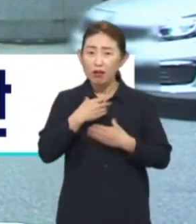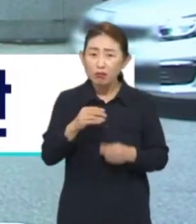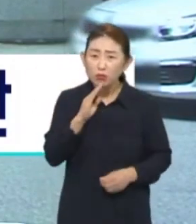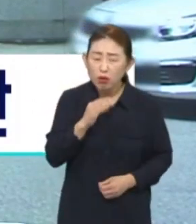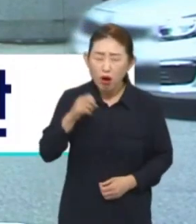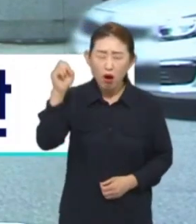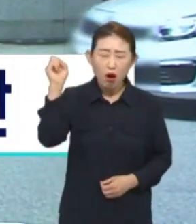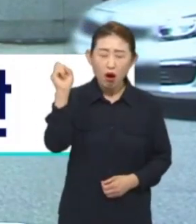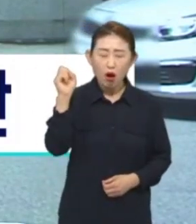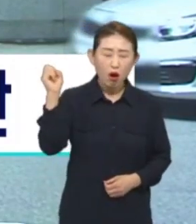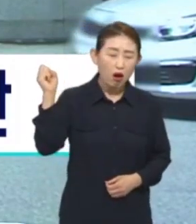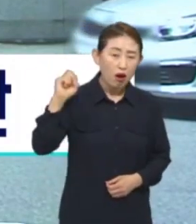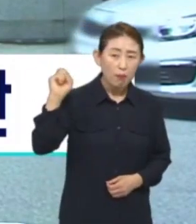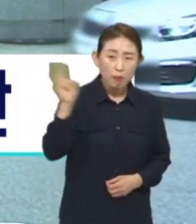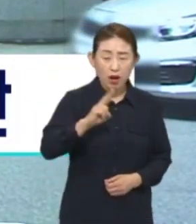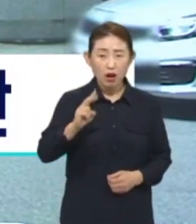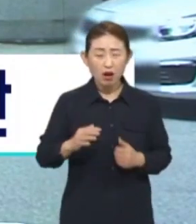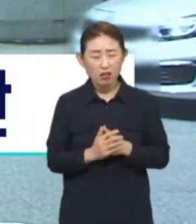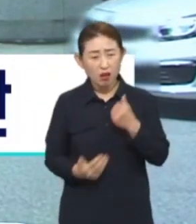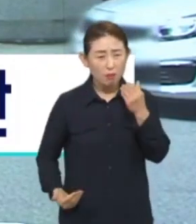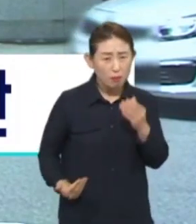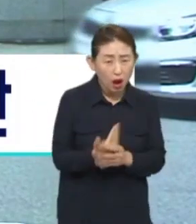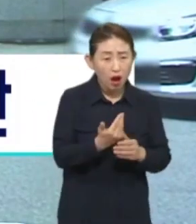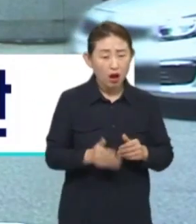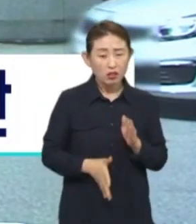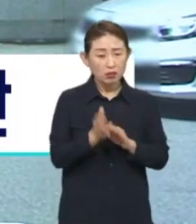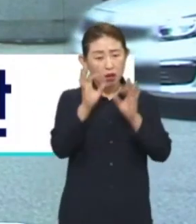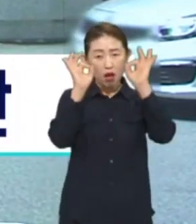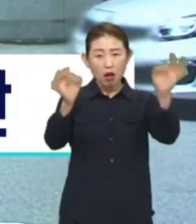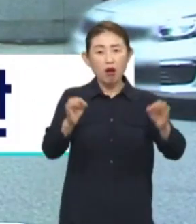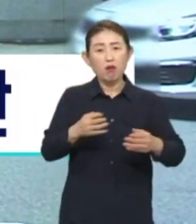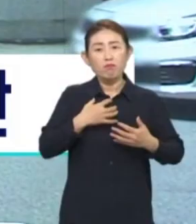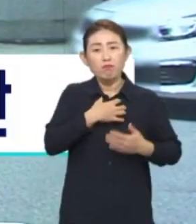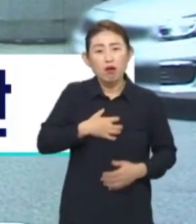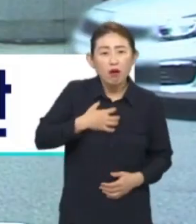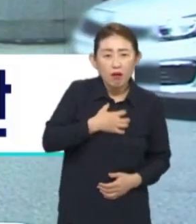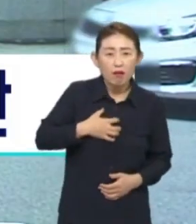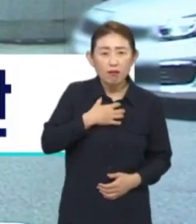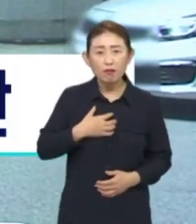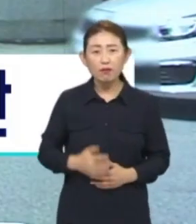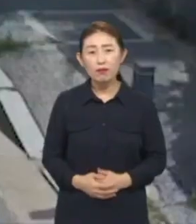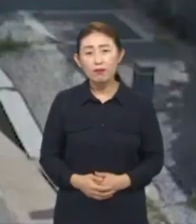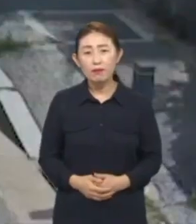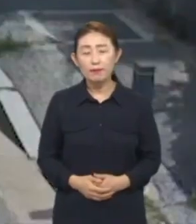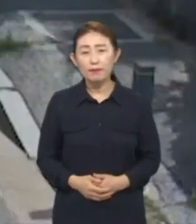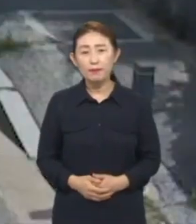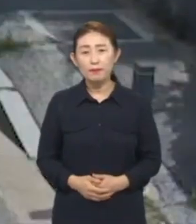벌어진 강력 범죄에 시민들의 불안감은 극에 달하고 있습니다. 이어서 조영준 기자입니다.